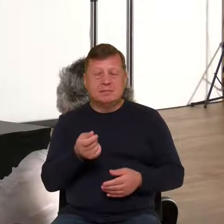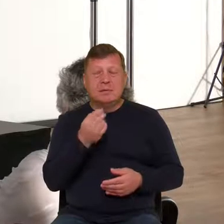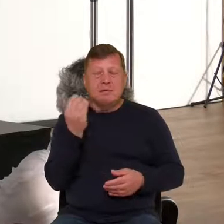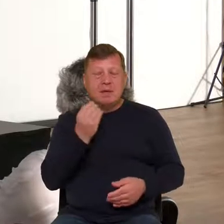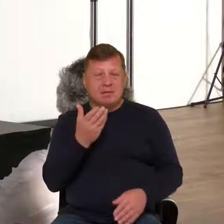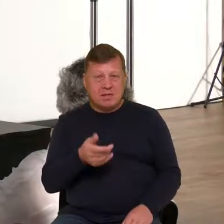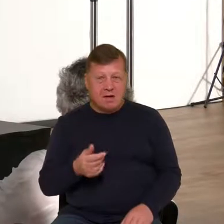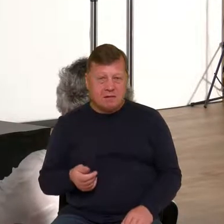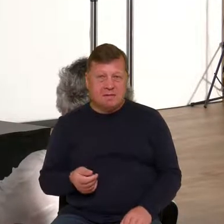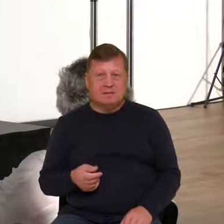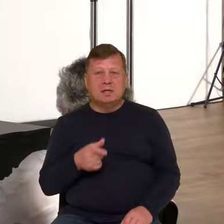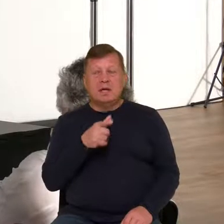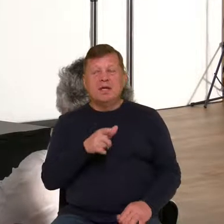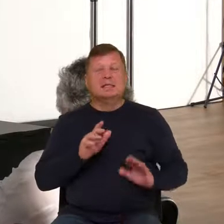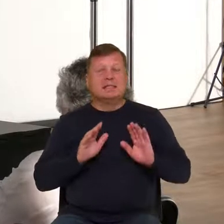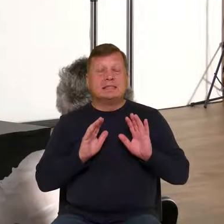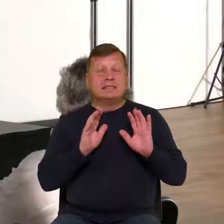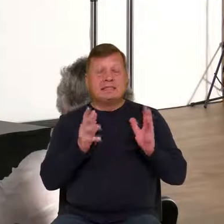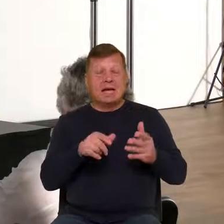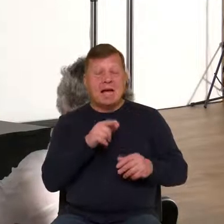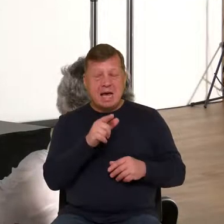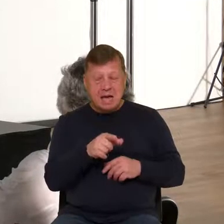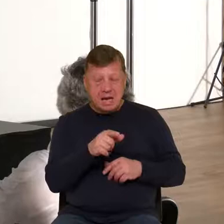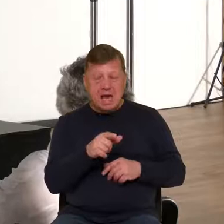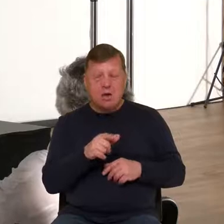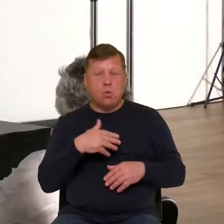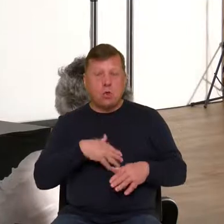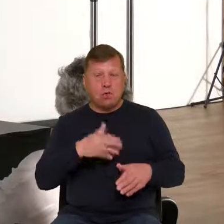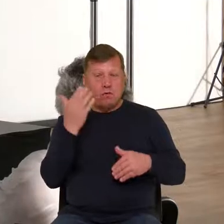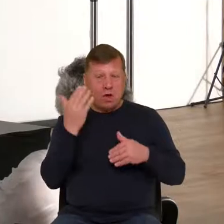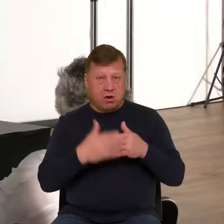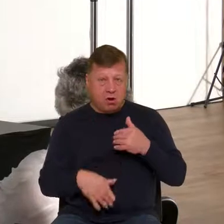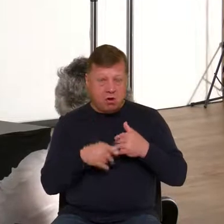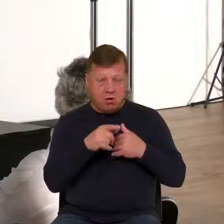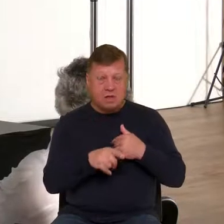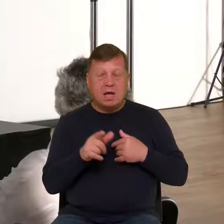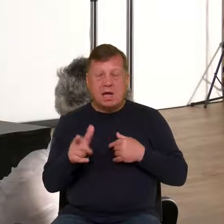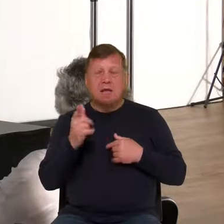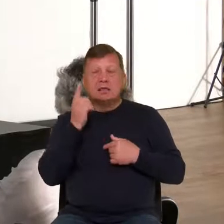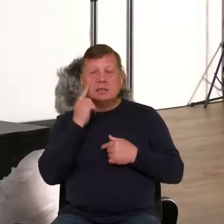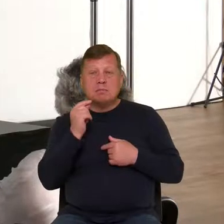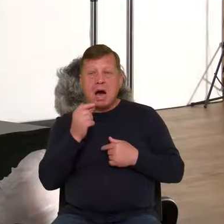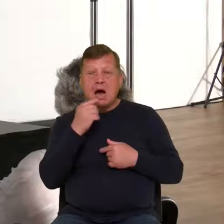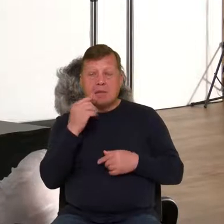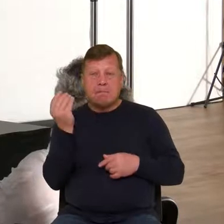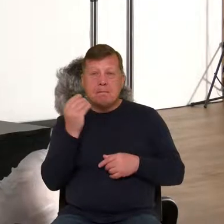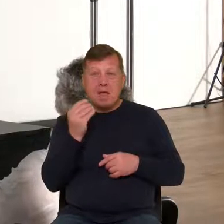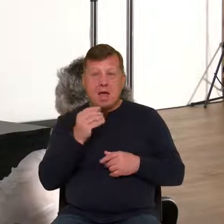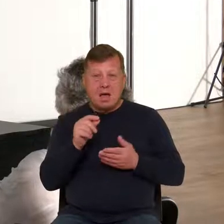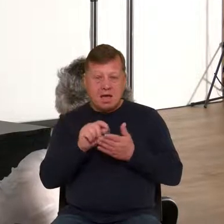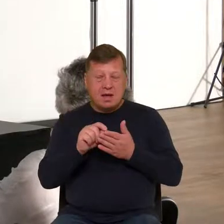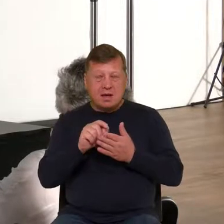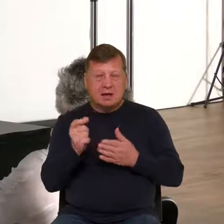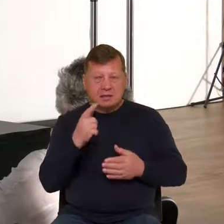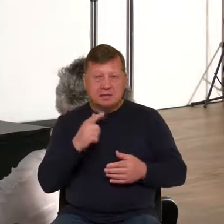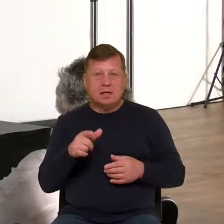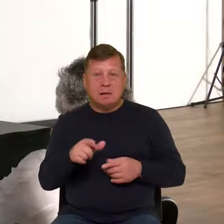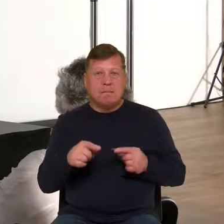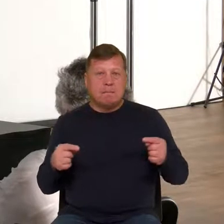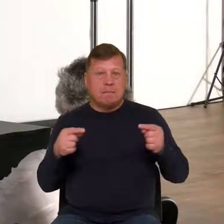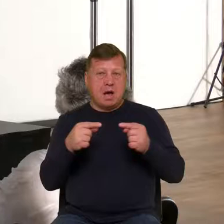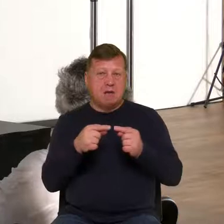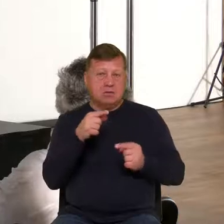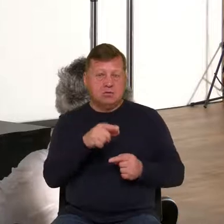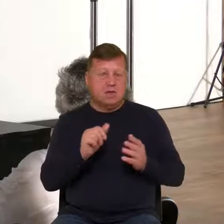doświadczenie kończenia strajku głodowego i smak mięty wydawał się właściwym elementem poczucia intensywności smaku po